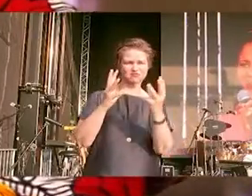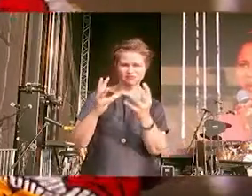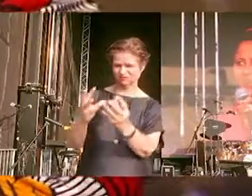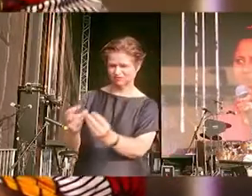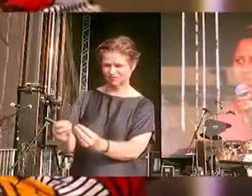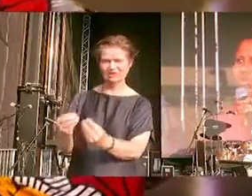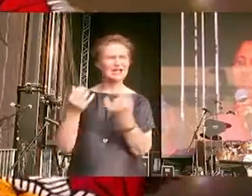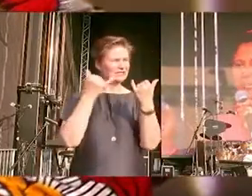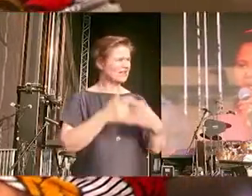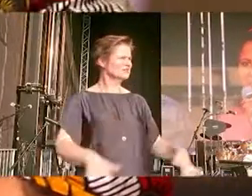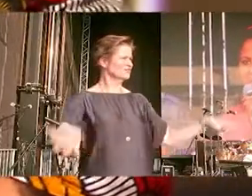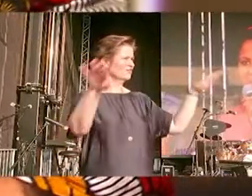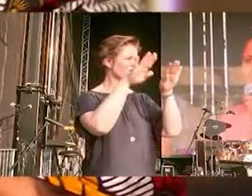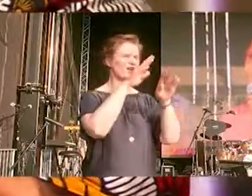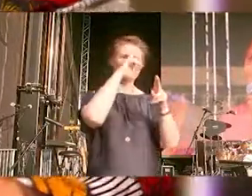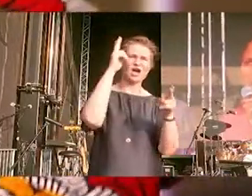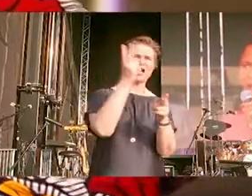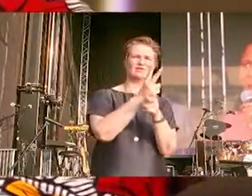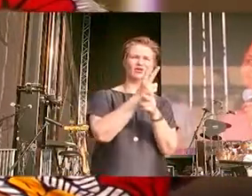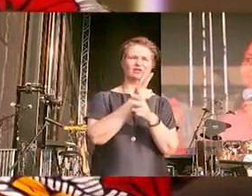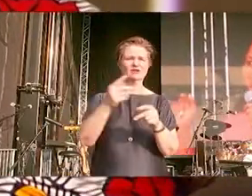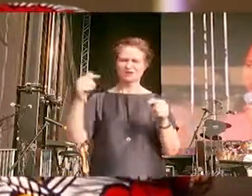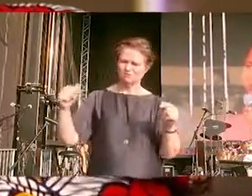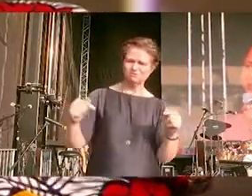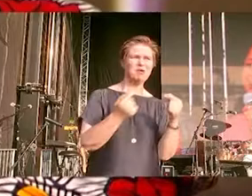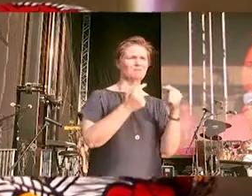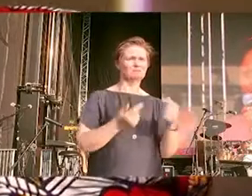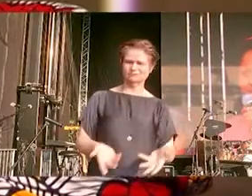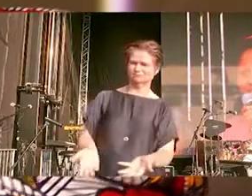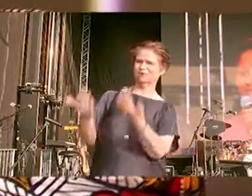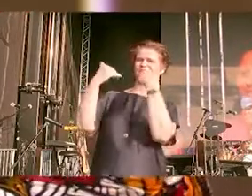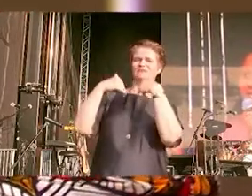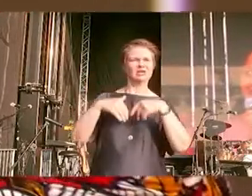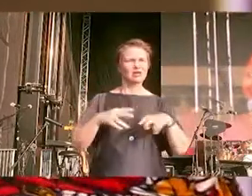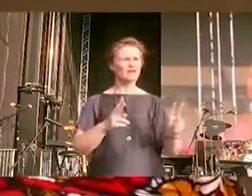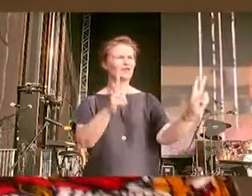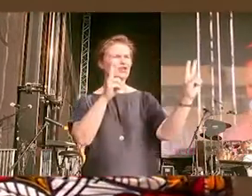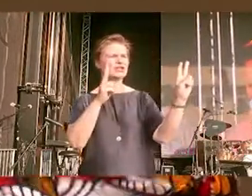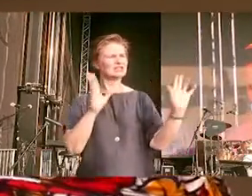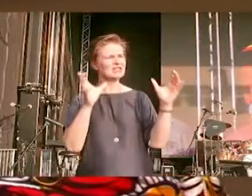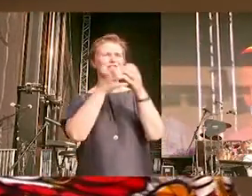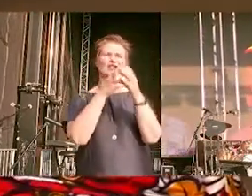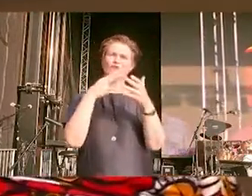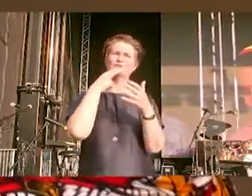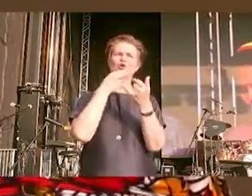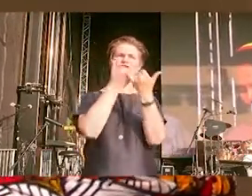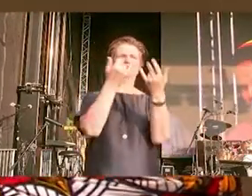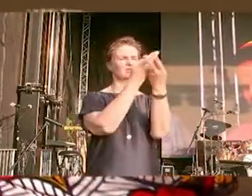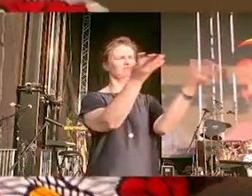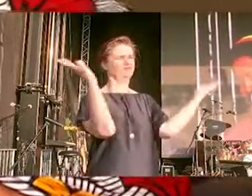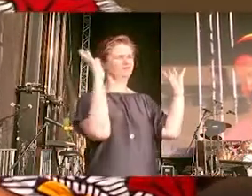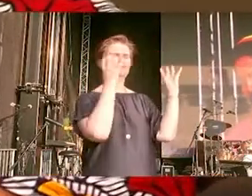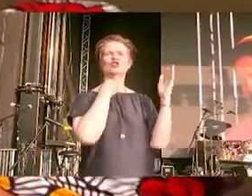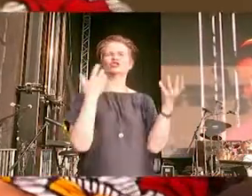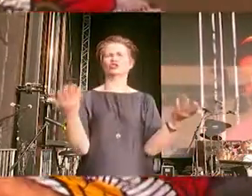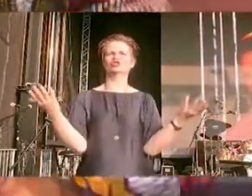die Verantwortung, dagegen zu kämpfen, zu arbeiten, damit dieses Land wirklich bunt wird, wie wir es gern hätten.